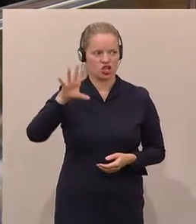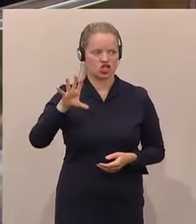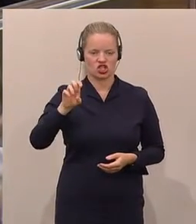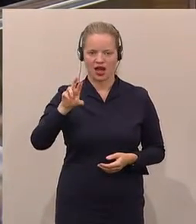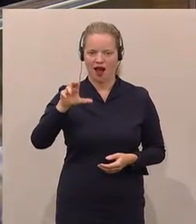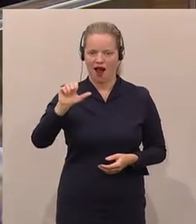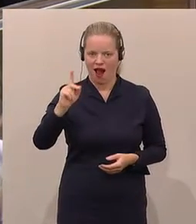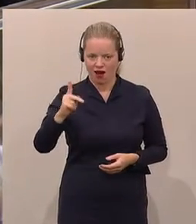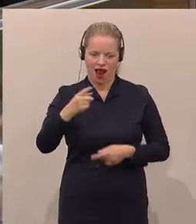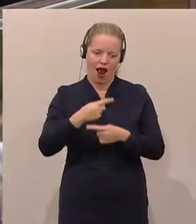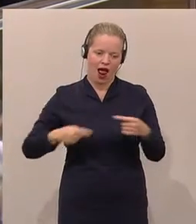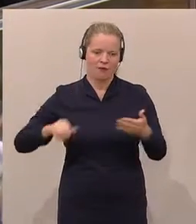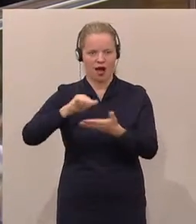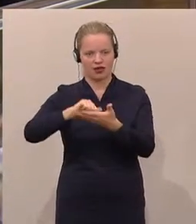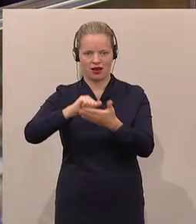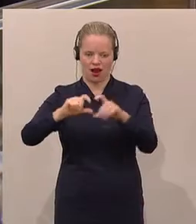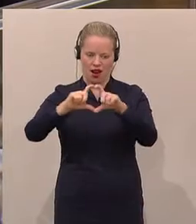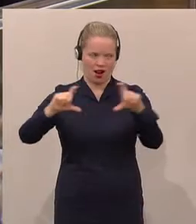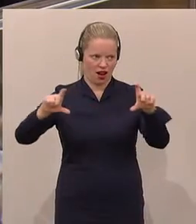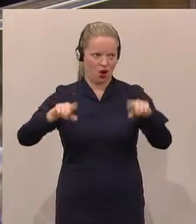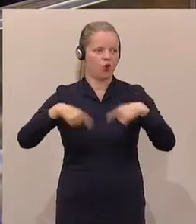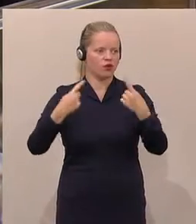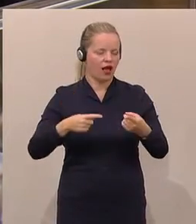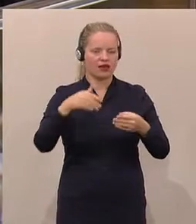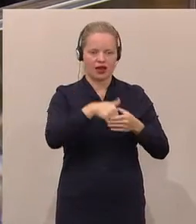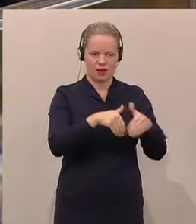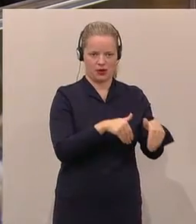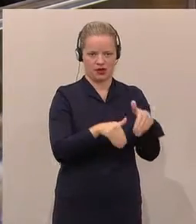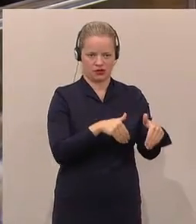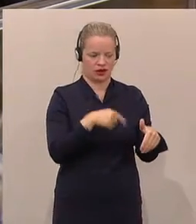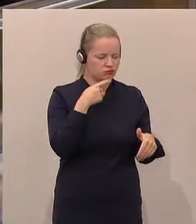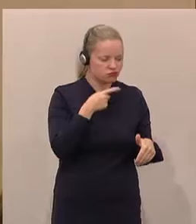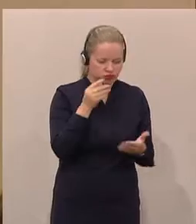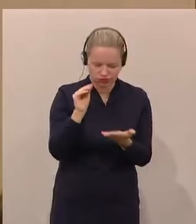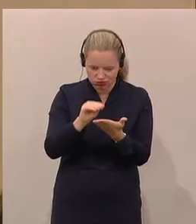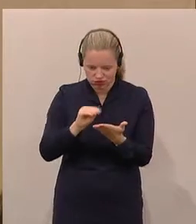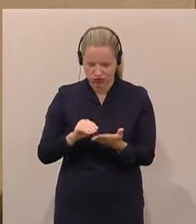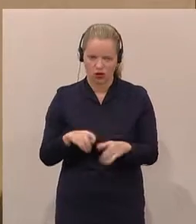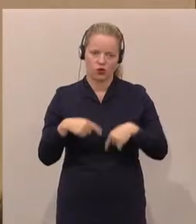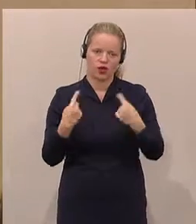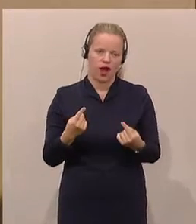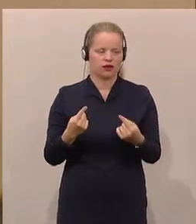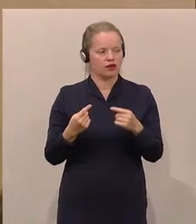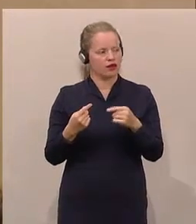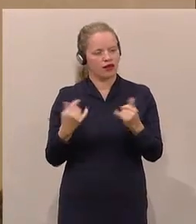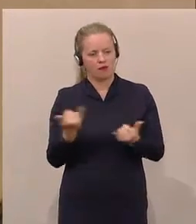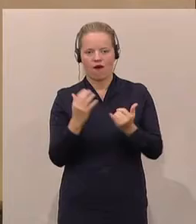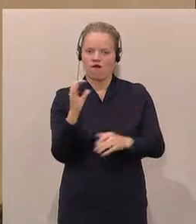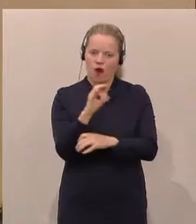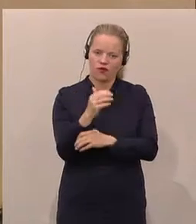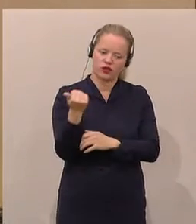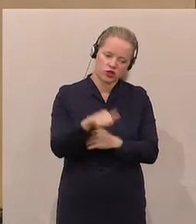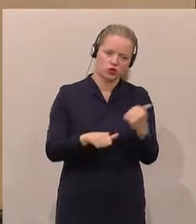den halben Artikel, bis dann einmal der Innenminister zu Wort kommt und dann wird mit allen möglichen Unterstellungen gearbeitet. Und vor